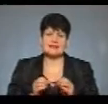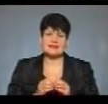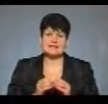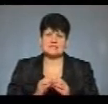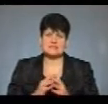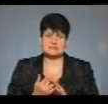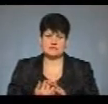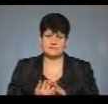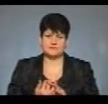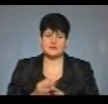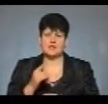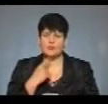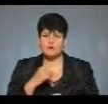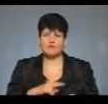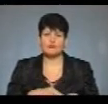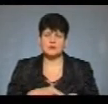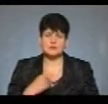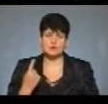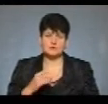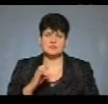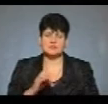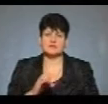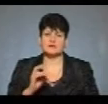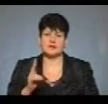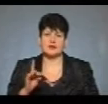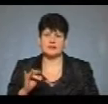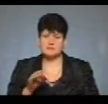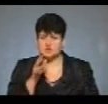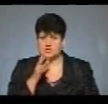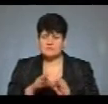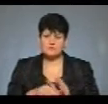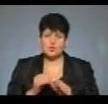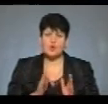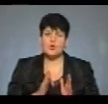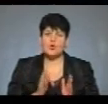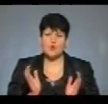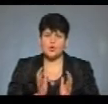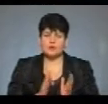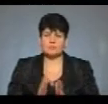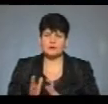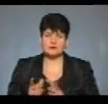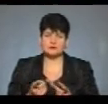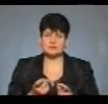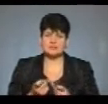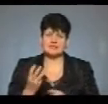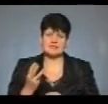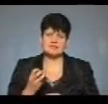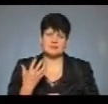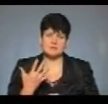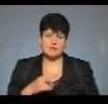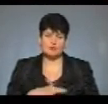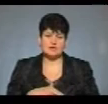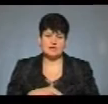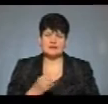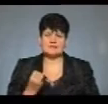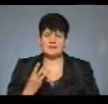сіл. За словами речника Нацполіції області Сергія Крети, під час виборів до охорони порядку залучили 305 поліцейських і 13